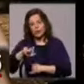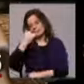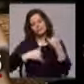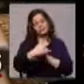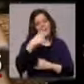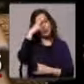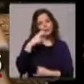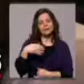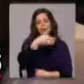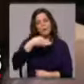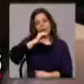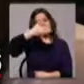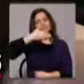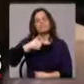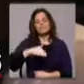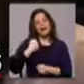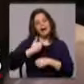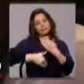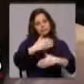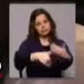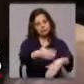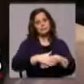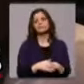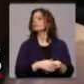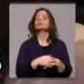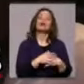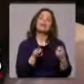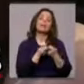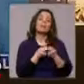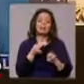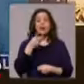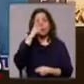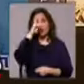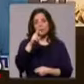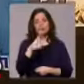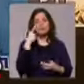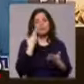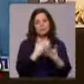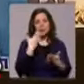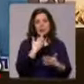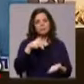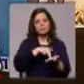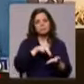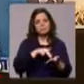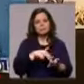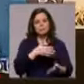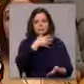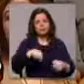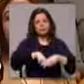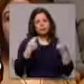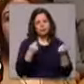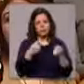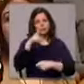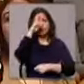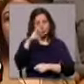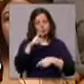que está a ser trabalhado. A aproximação à Rússia foi também sublinhada com a presença de deputados russos neste Congresso e com